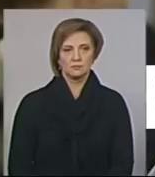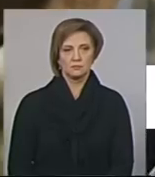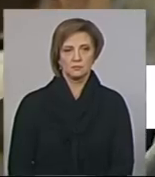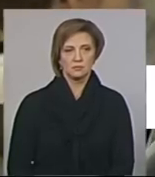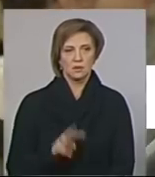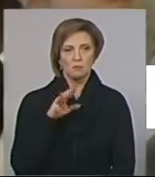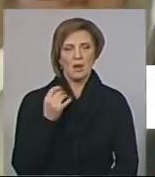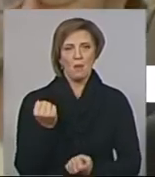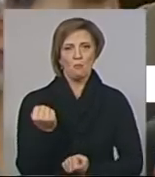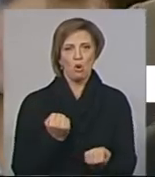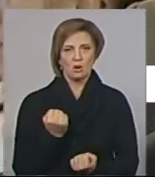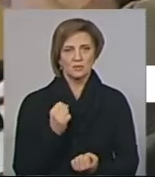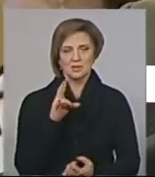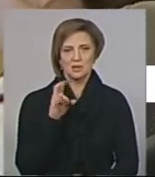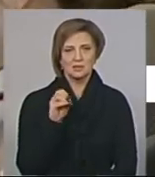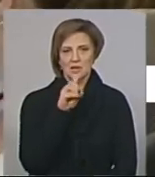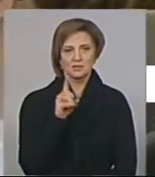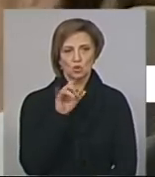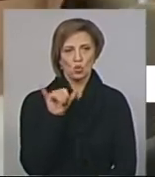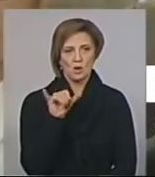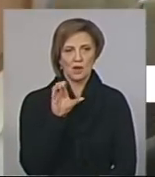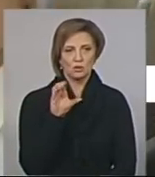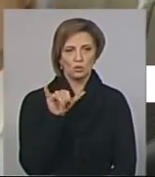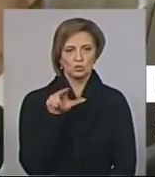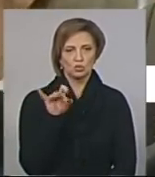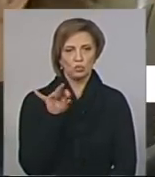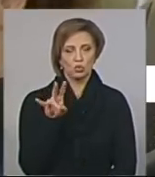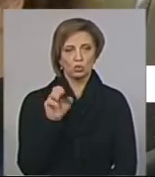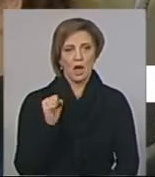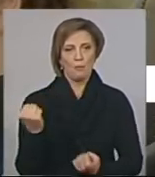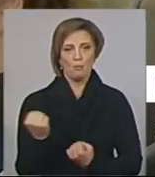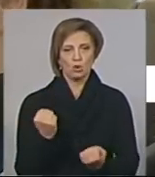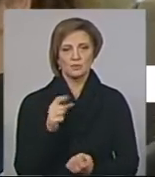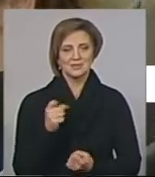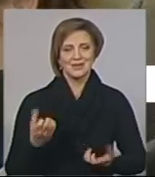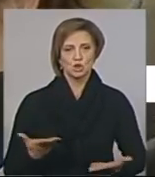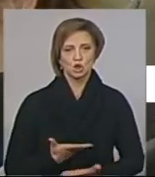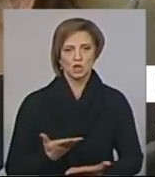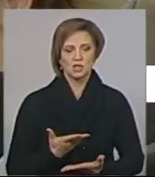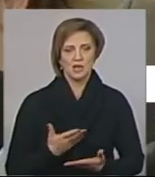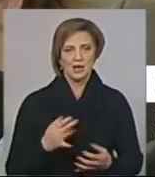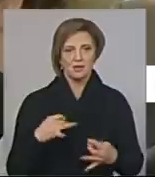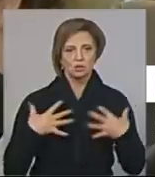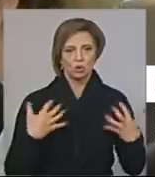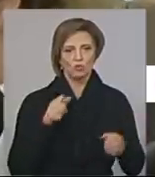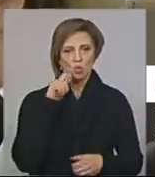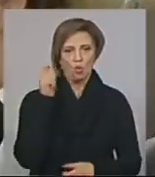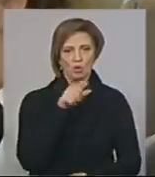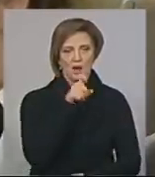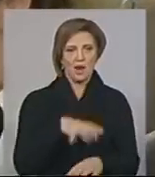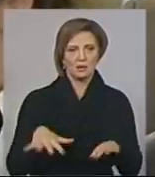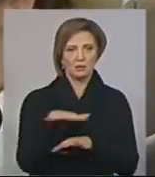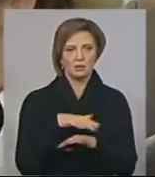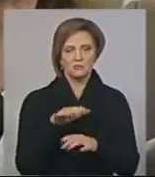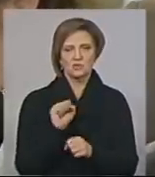Ми боремося не з Уляною Супрун, а боремося за життя і здоров'я українців, за